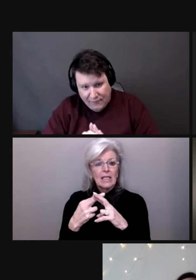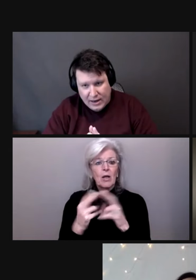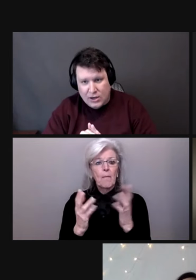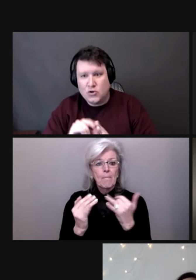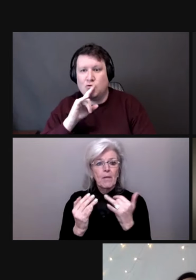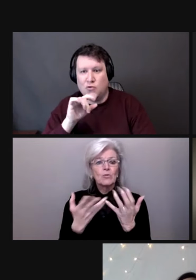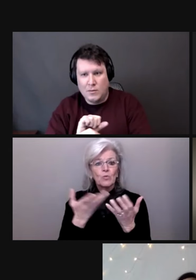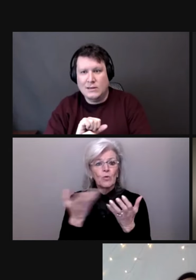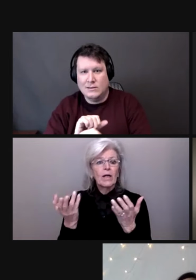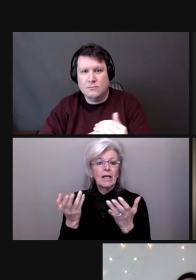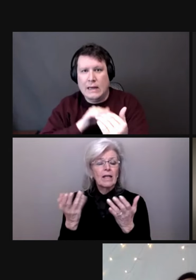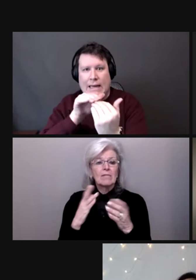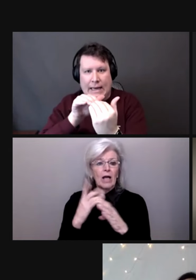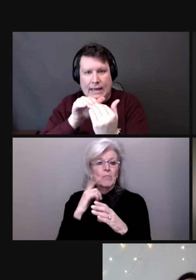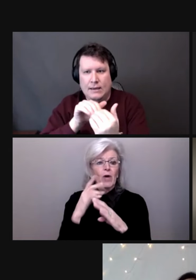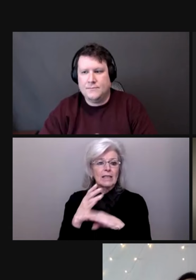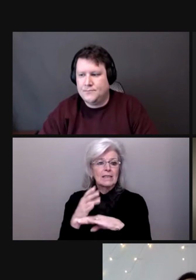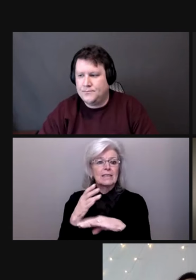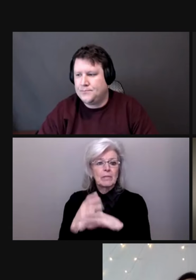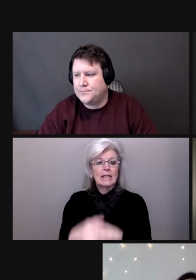d'accessibilité?